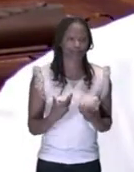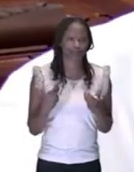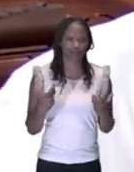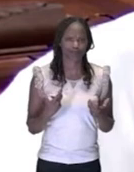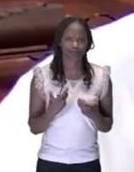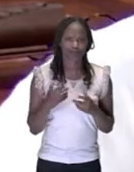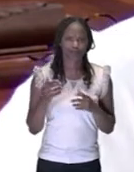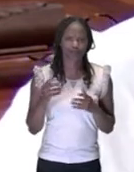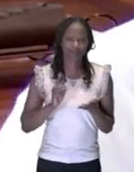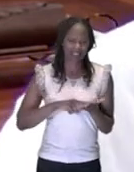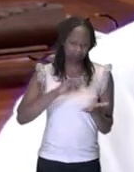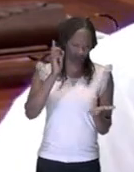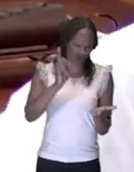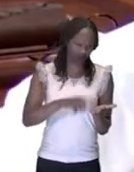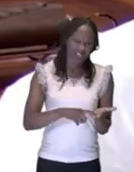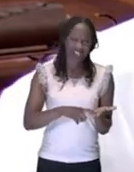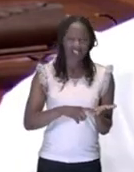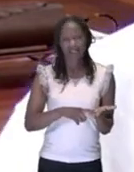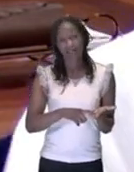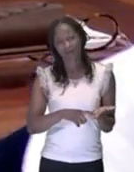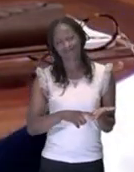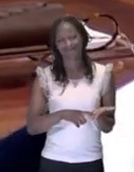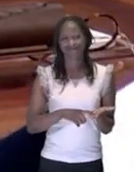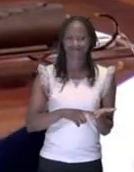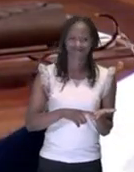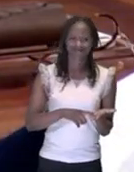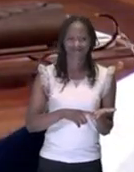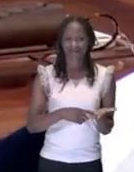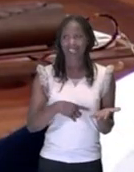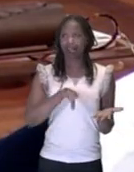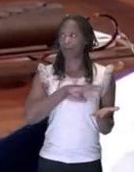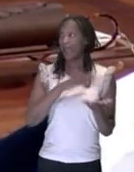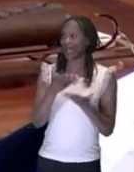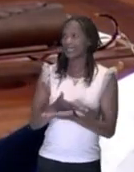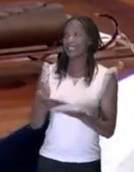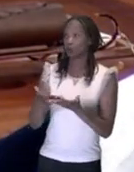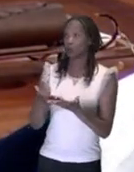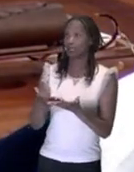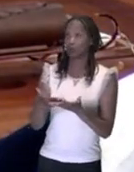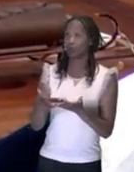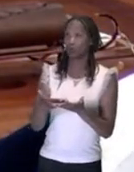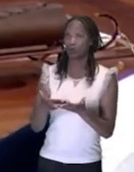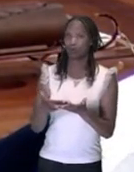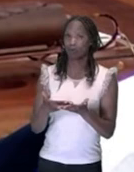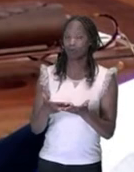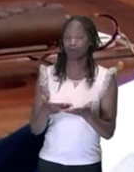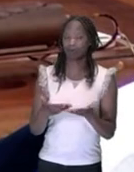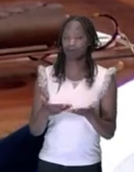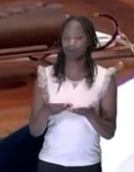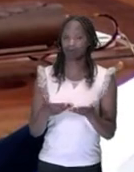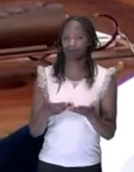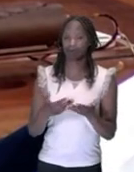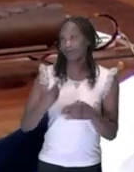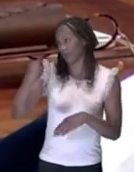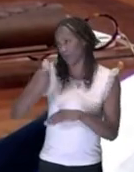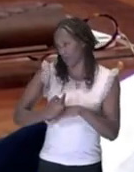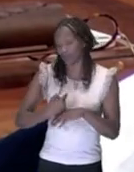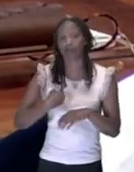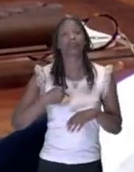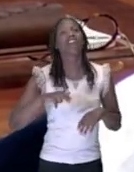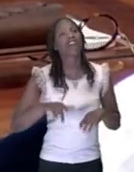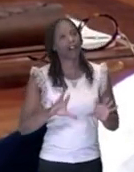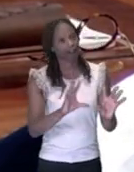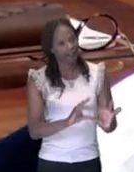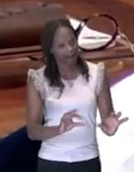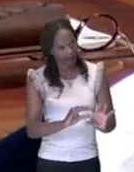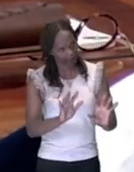peu un budget qui est fait sur un concours de circonstances. Je vais m'expliquer précisément là-dessus.